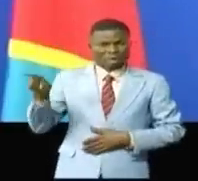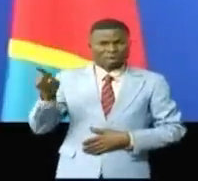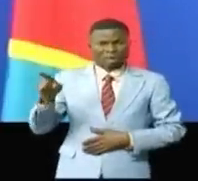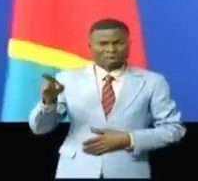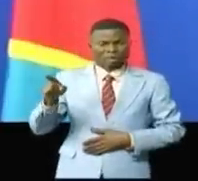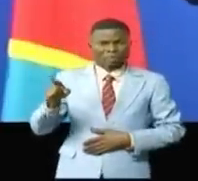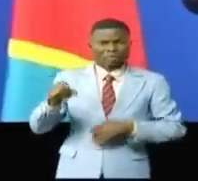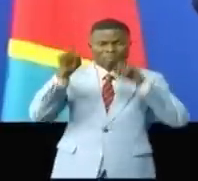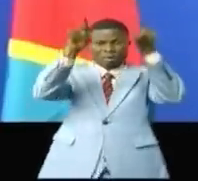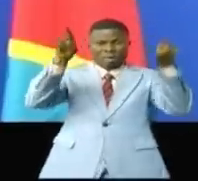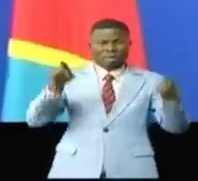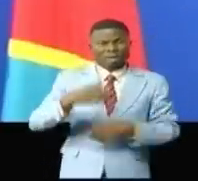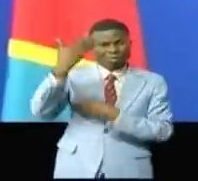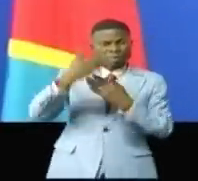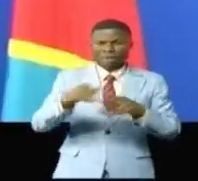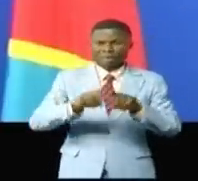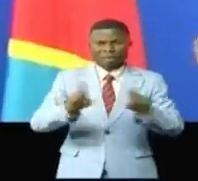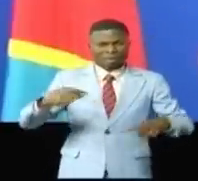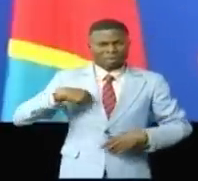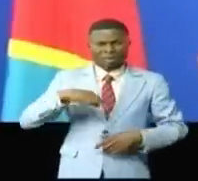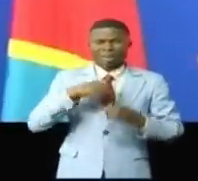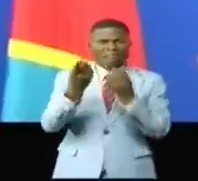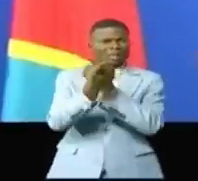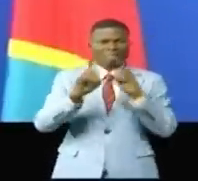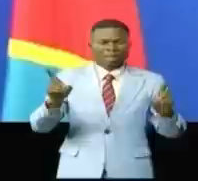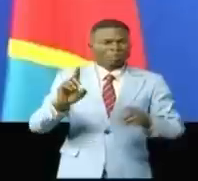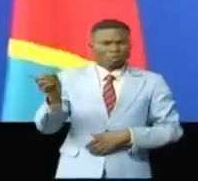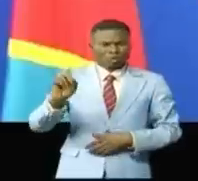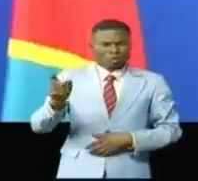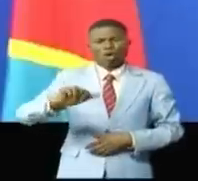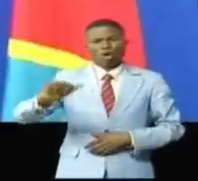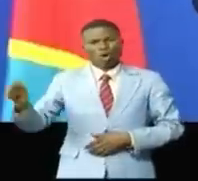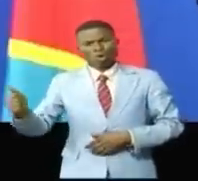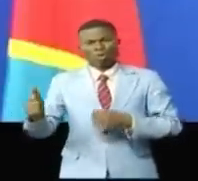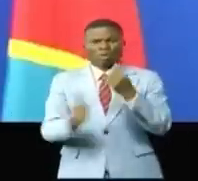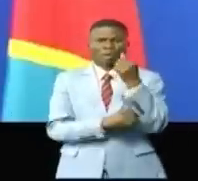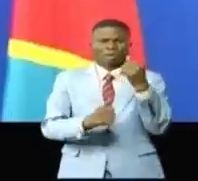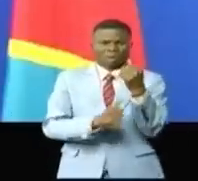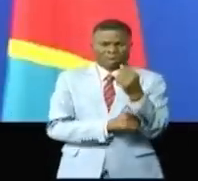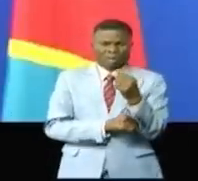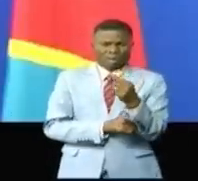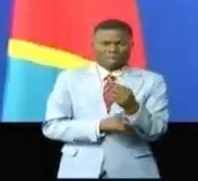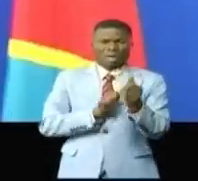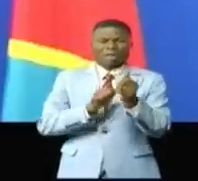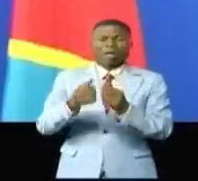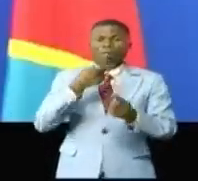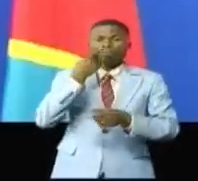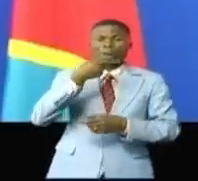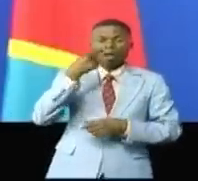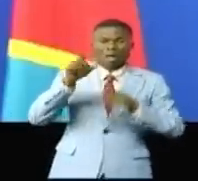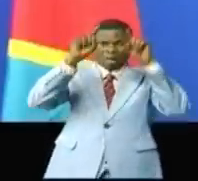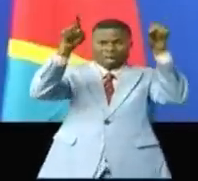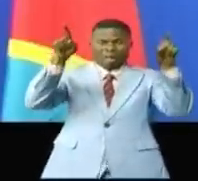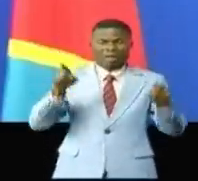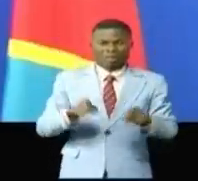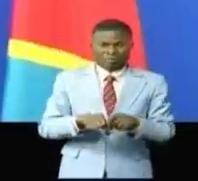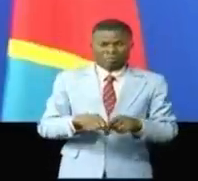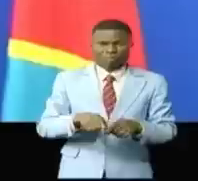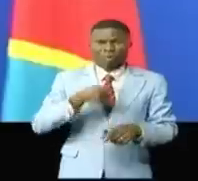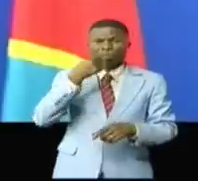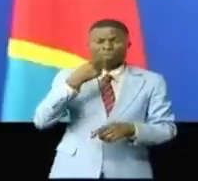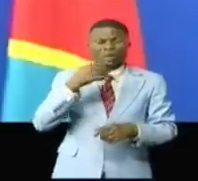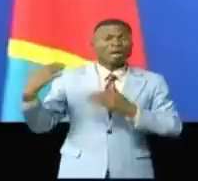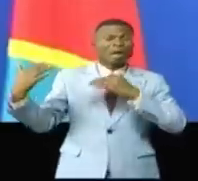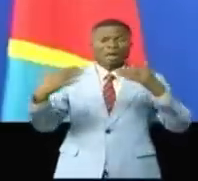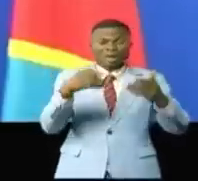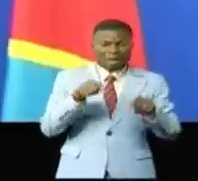Bango bazane ti biso ate, toza na démocratie. O batumsusu na zomo na bazo leka na TV, bazo épouse ba thèse na bango. Bitumba